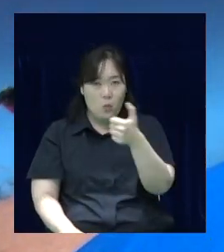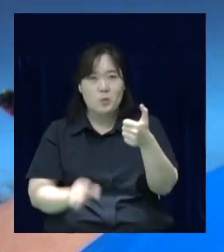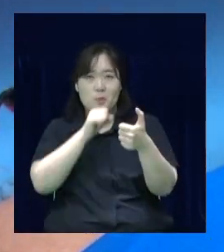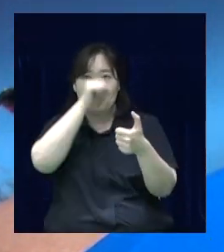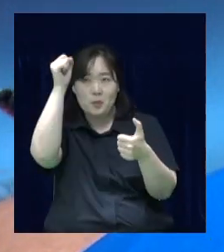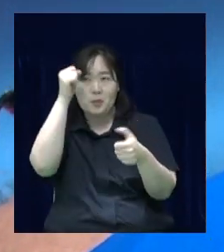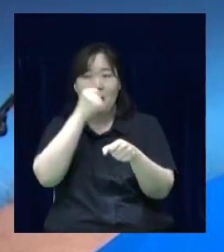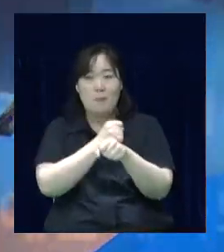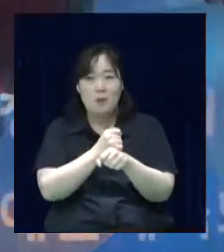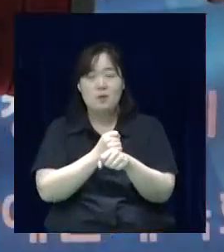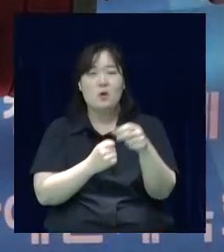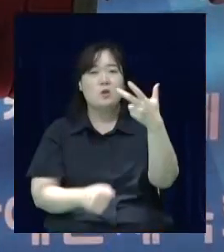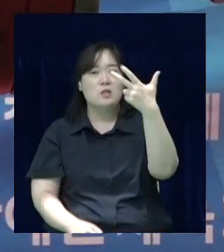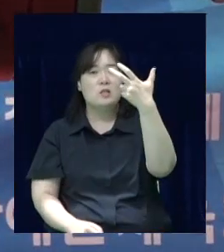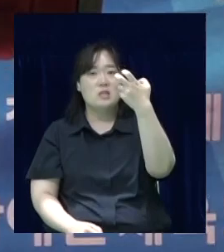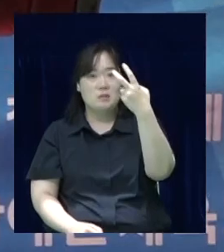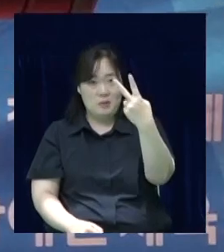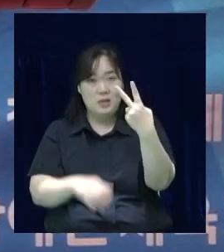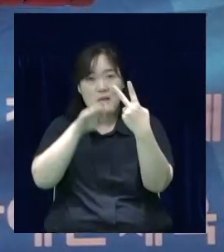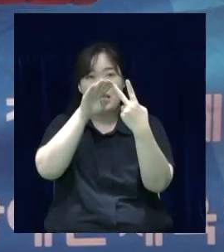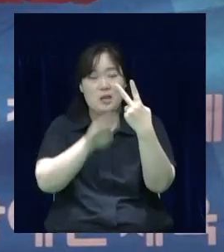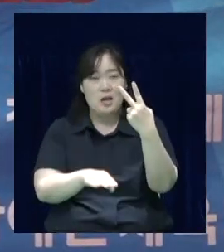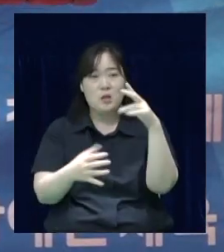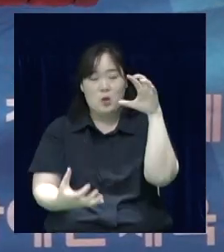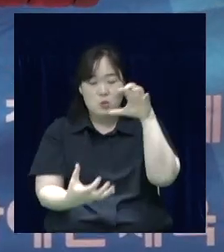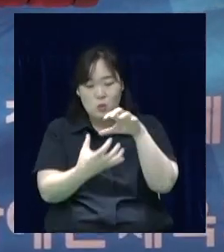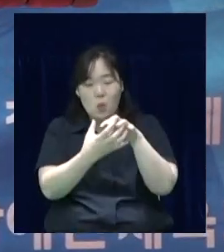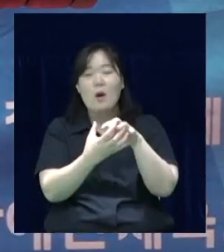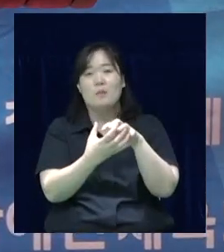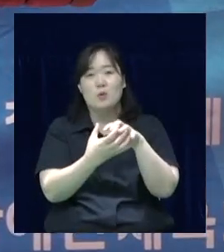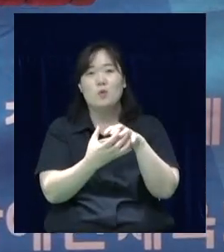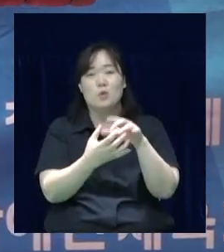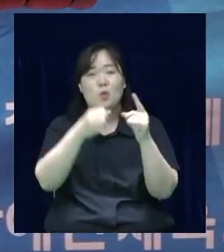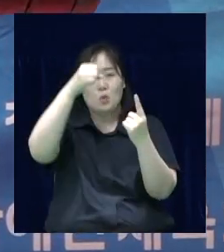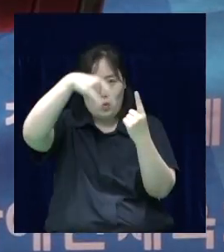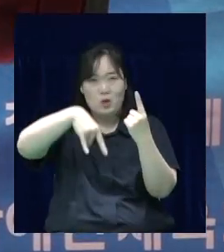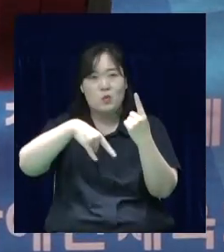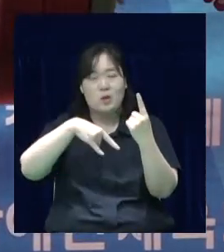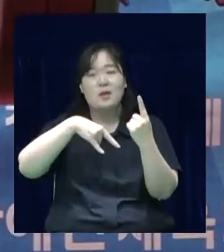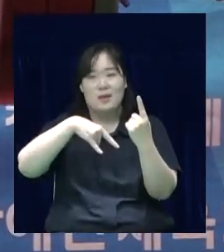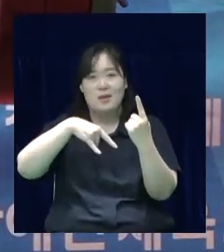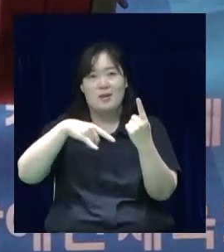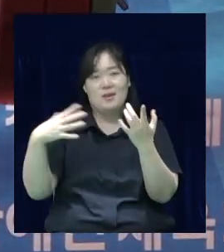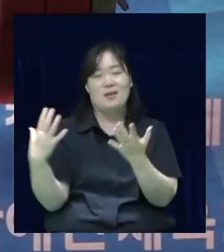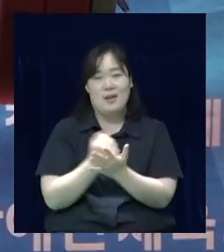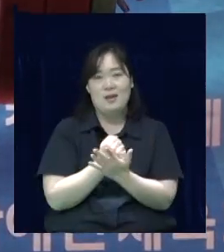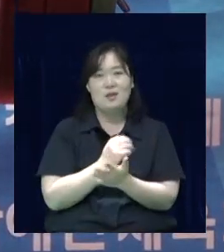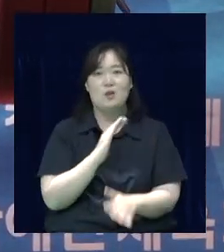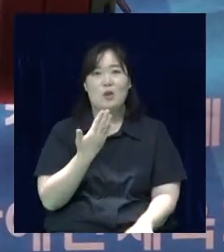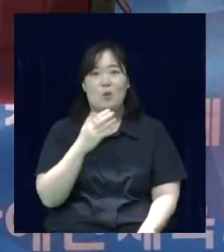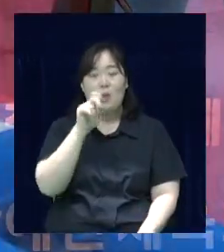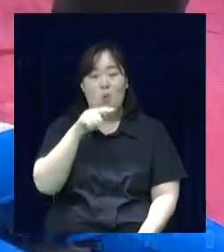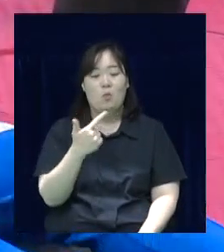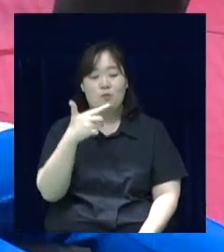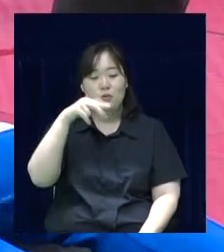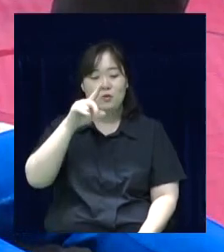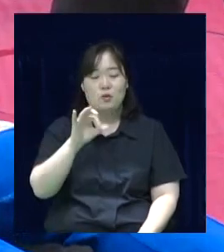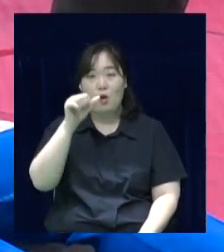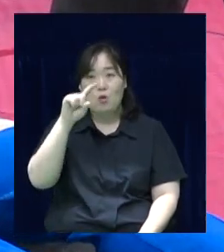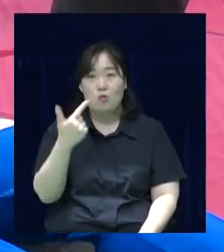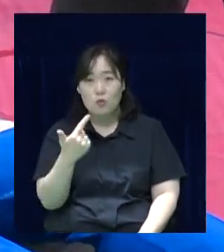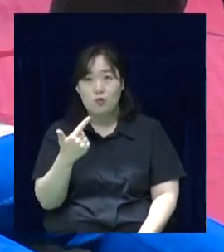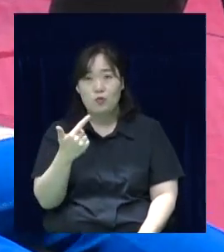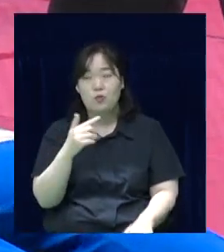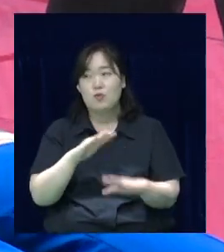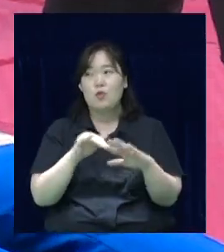네. 72kg 이하 체급에서는 뭐 종합적으로도 봤을 때도 네. 1위를 또 차지하게 네. 됐었고 문정훈 선수가 사실 딱